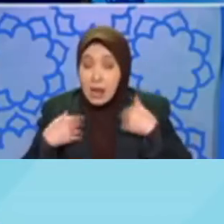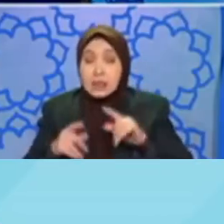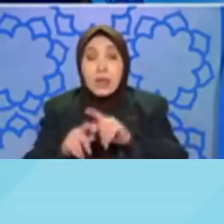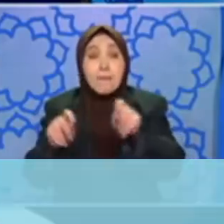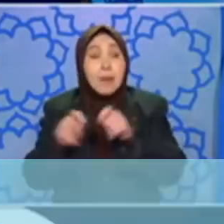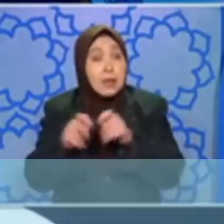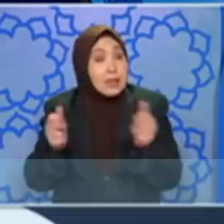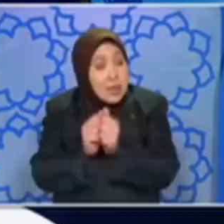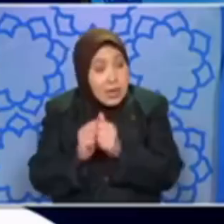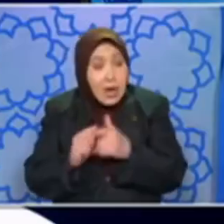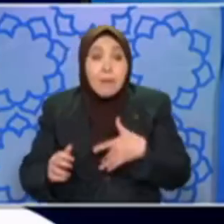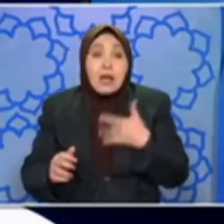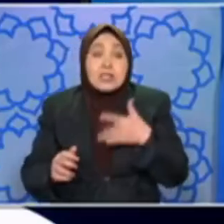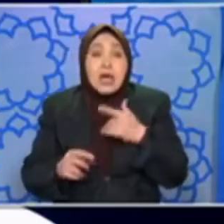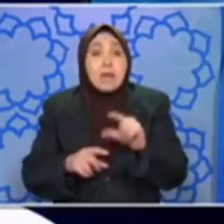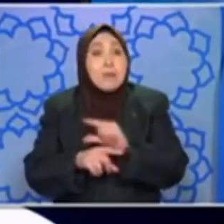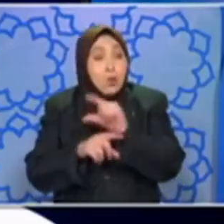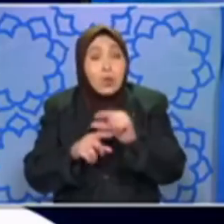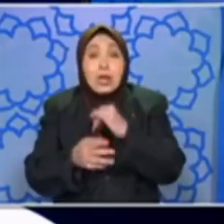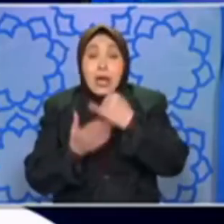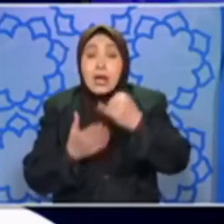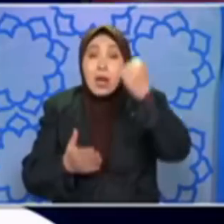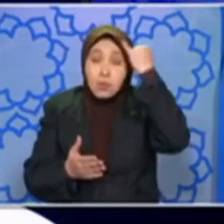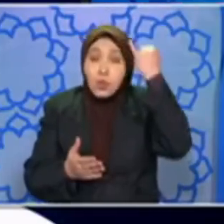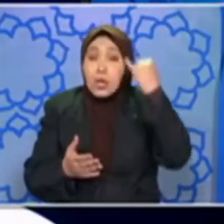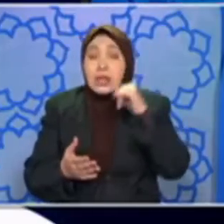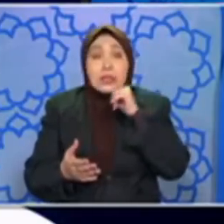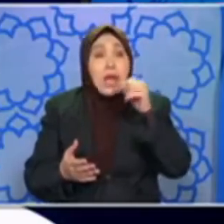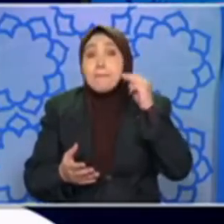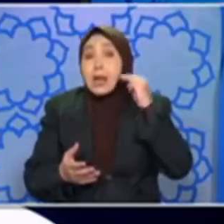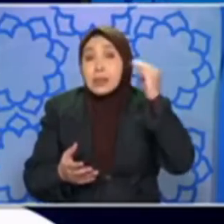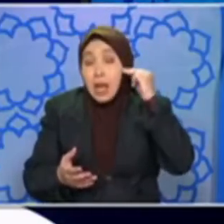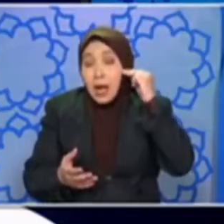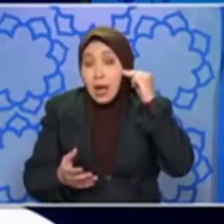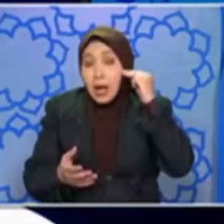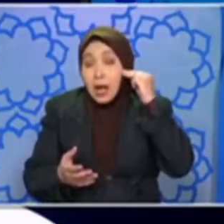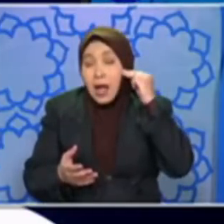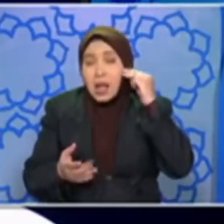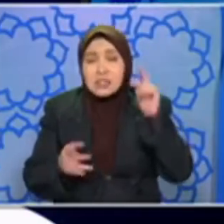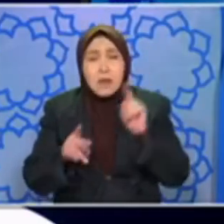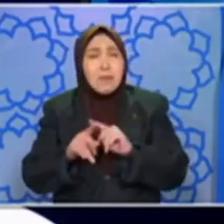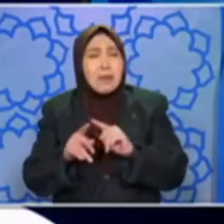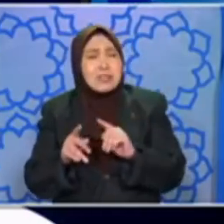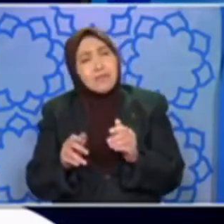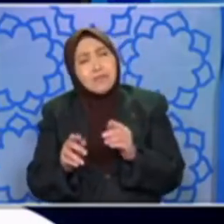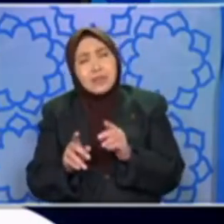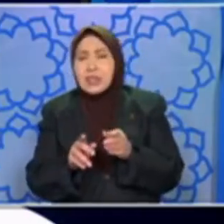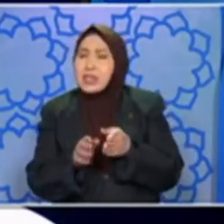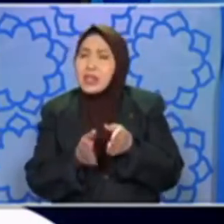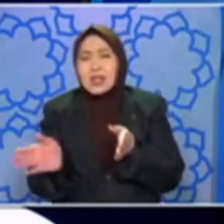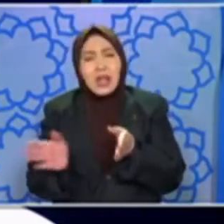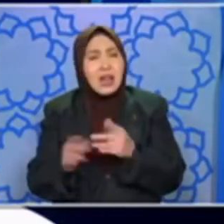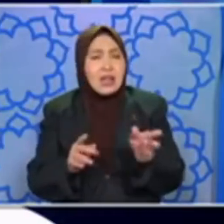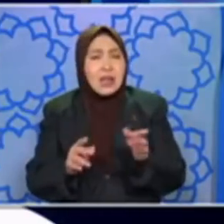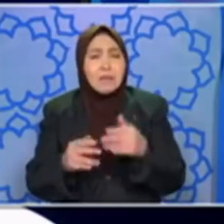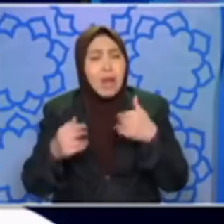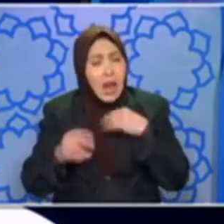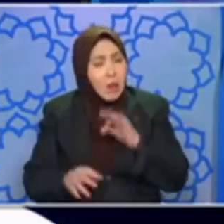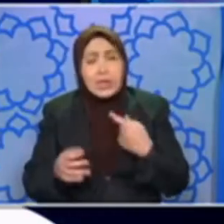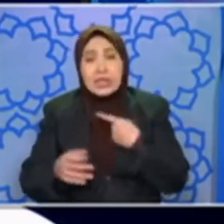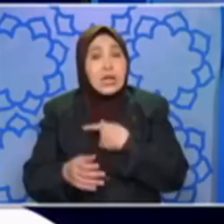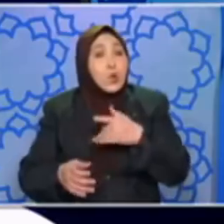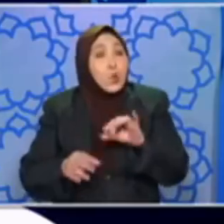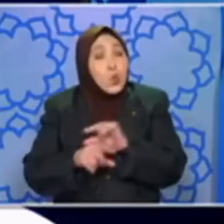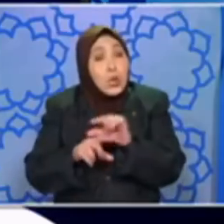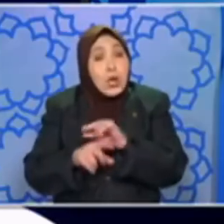dengan perasaan menggunakan ilmu yang tidak matang. Ha ya, dia macam terbalik kan. Itulah tempatnya. Dua-dua. Kalau kita guna